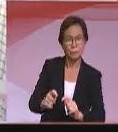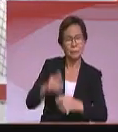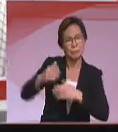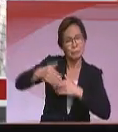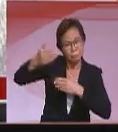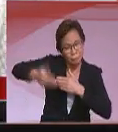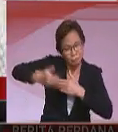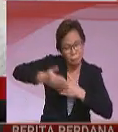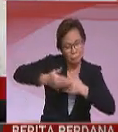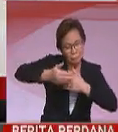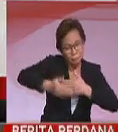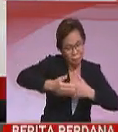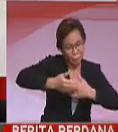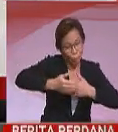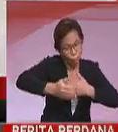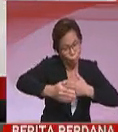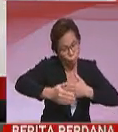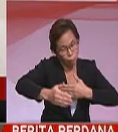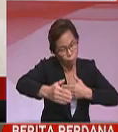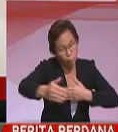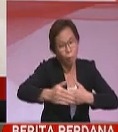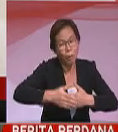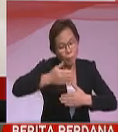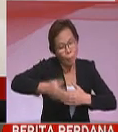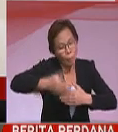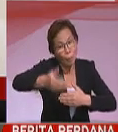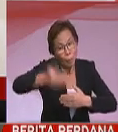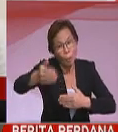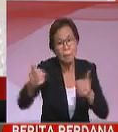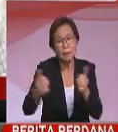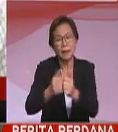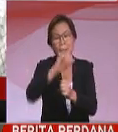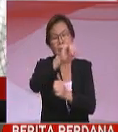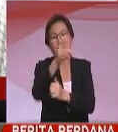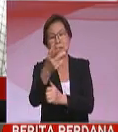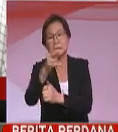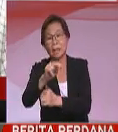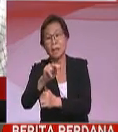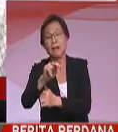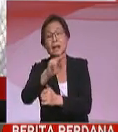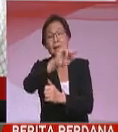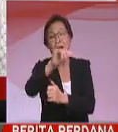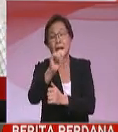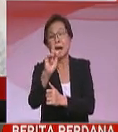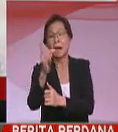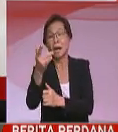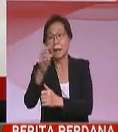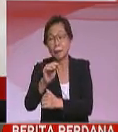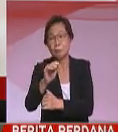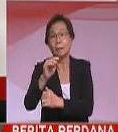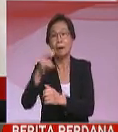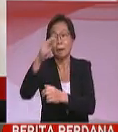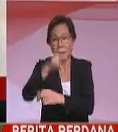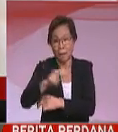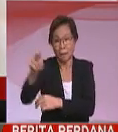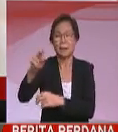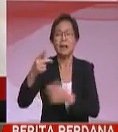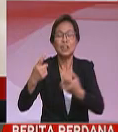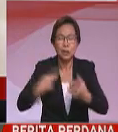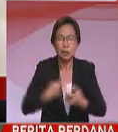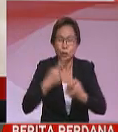semasa ke semasa dengan pihak Halal Jakim dan kita cuba nak mengemaskinikan